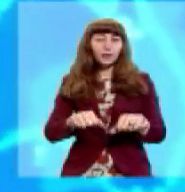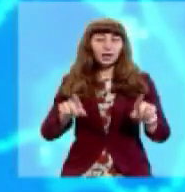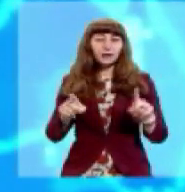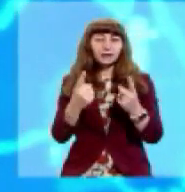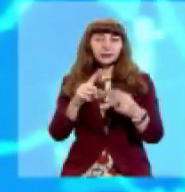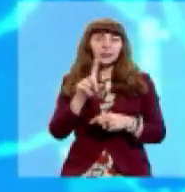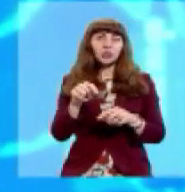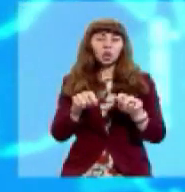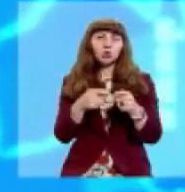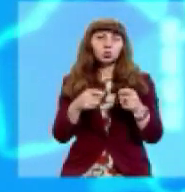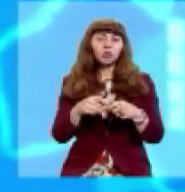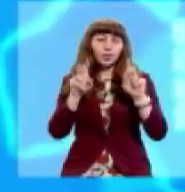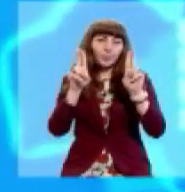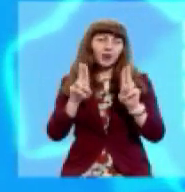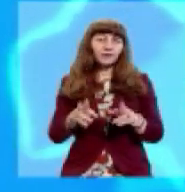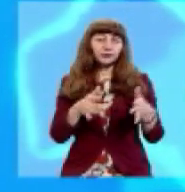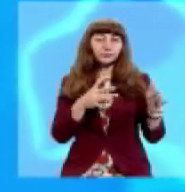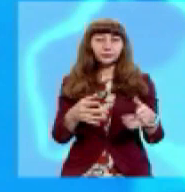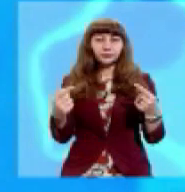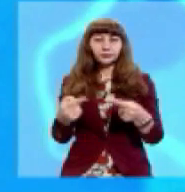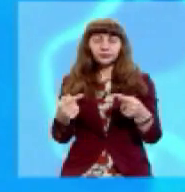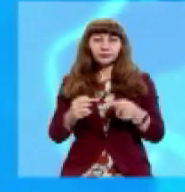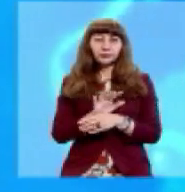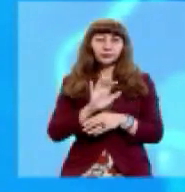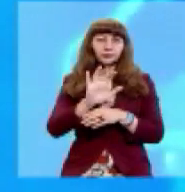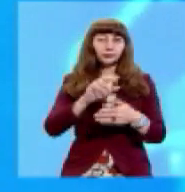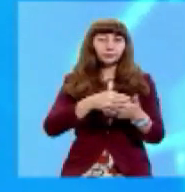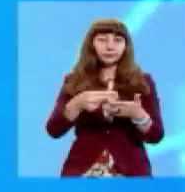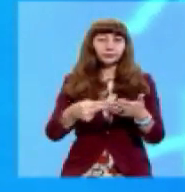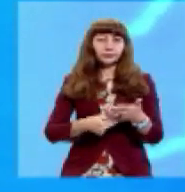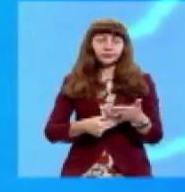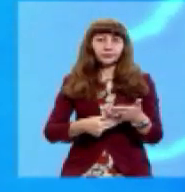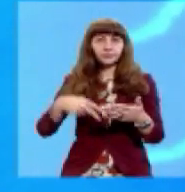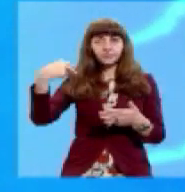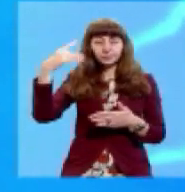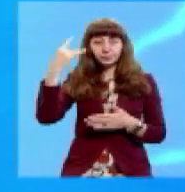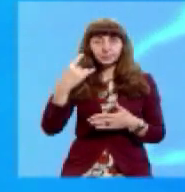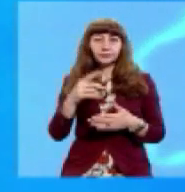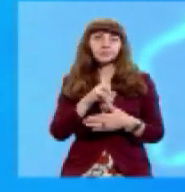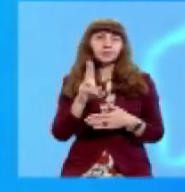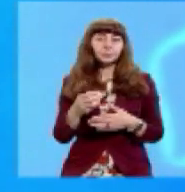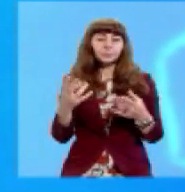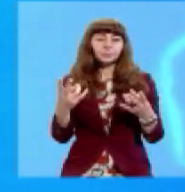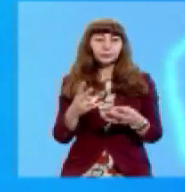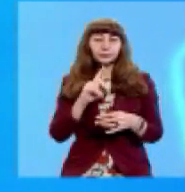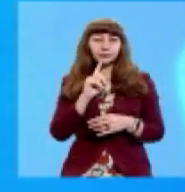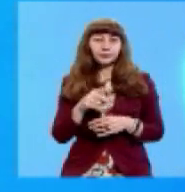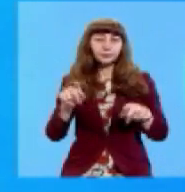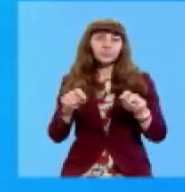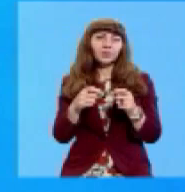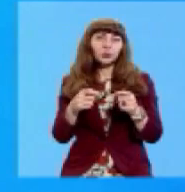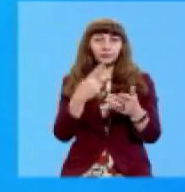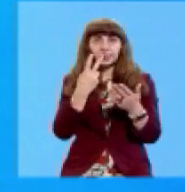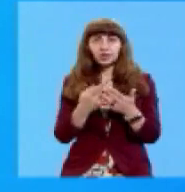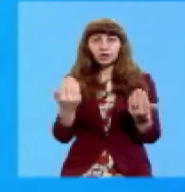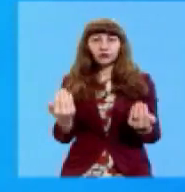за нарушение правил движения. Соответствующий указ был подписан главой государства. О том, как не стать нарушителем,